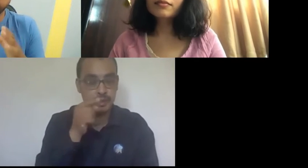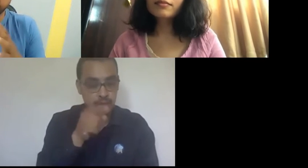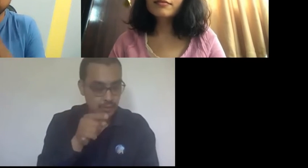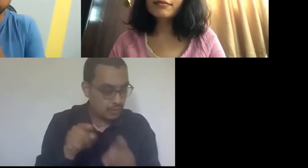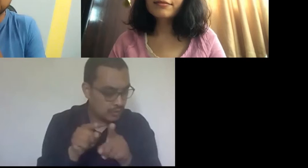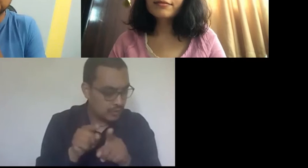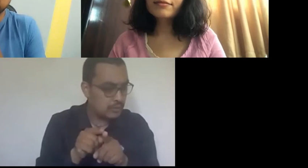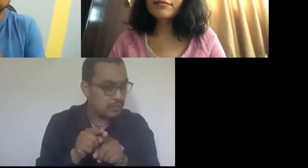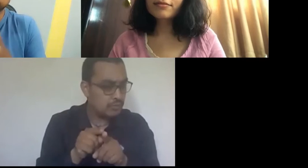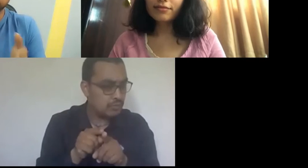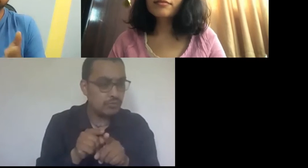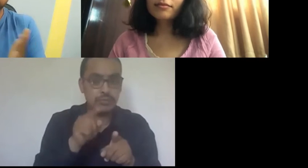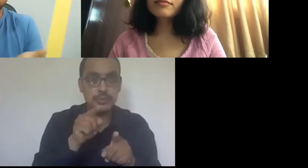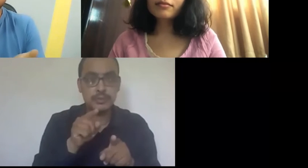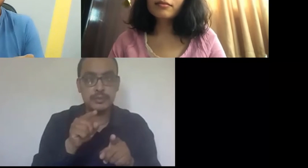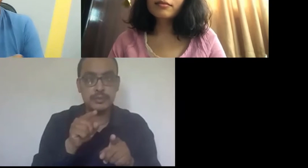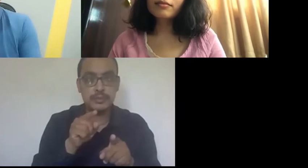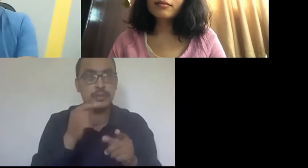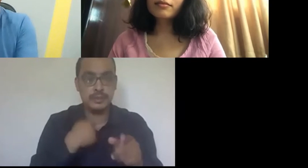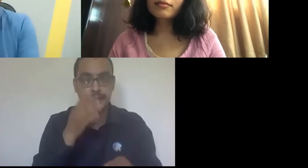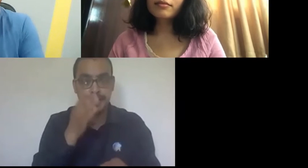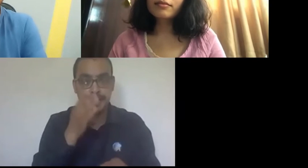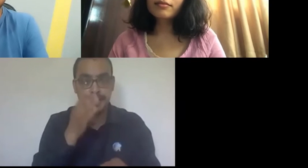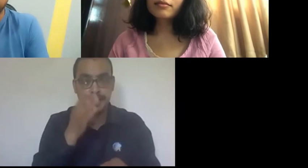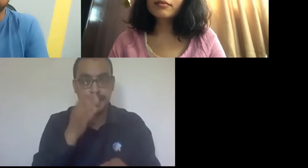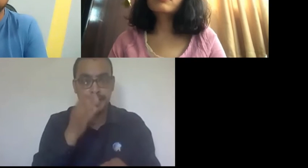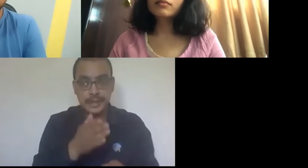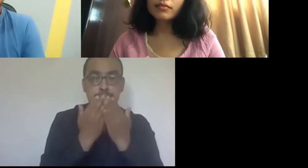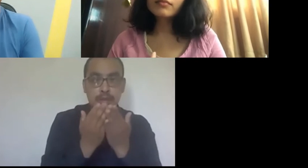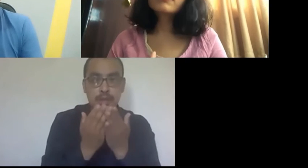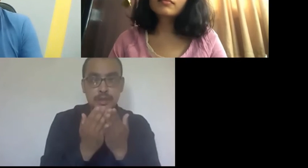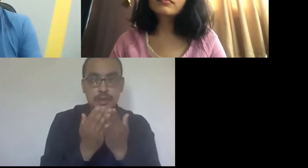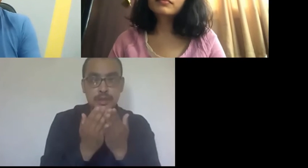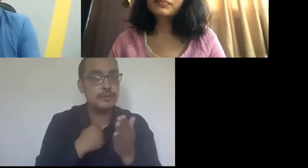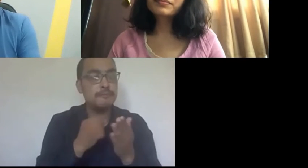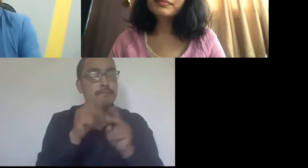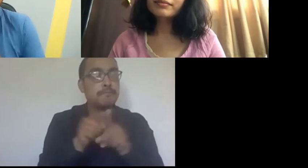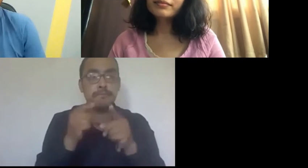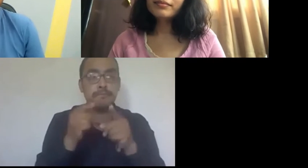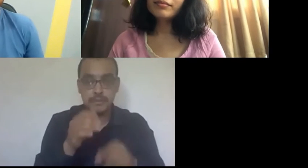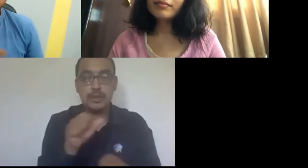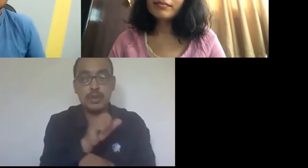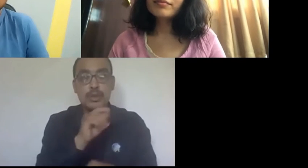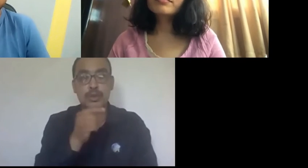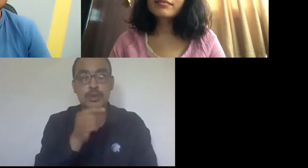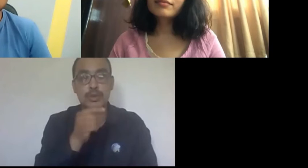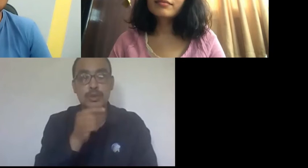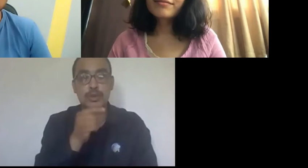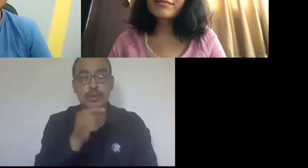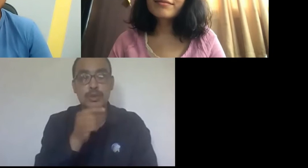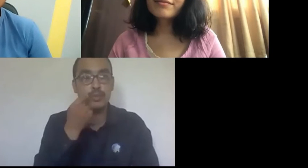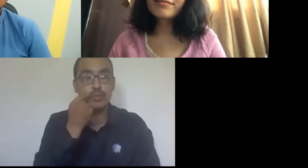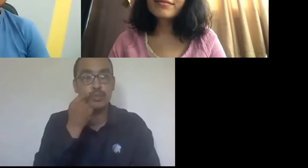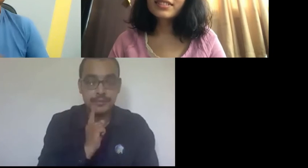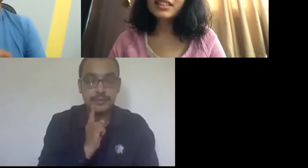बेलादेखि फलो गरिरहेको मान्छे जसको मैले किताब पढेर मेरो प्रोफेसनल आइडेन्टिटी बनाएको थिएँ उहाँको बुवा रहेछ. अनि आई वाज लाइक सरप्राइज टु